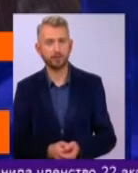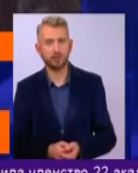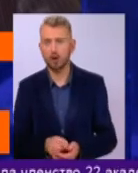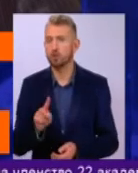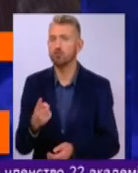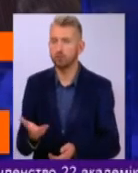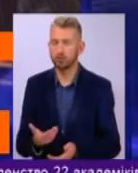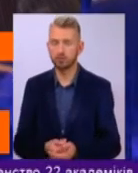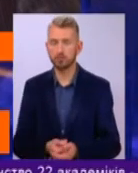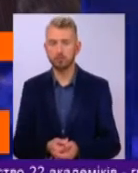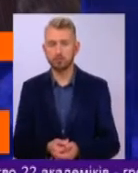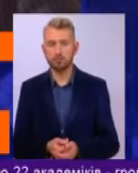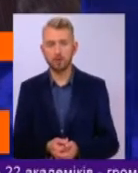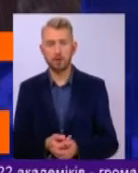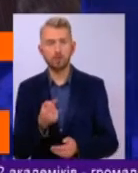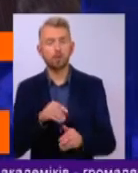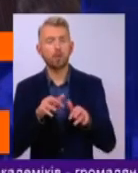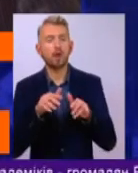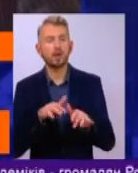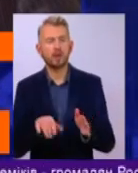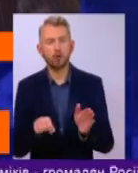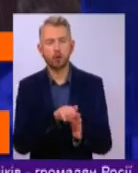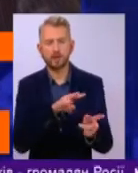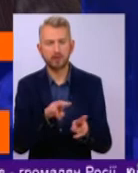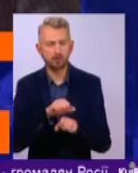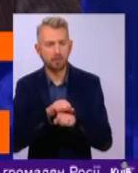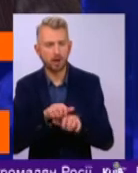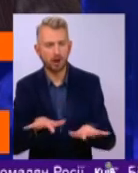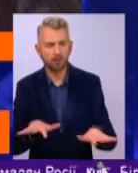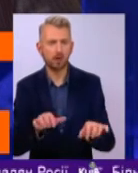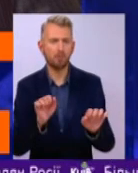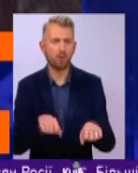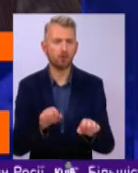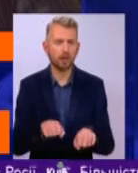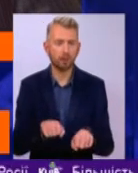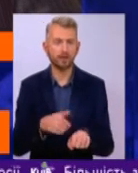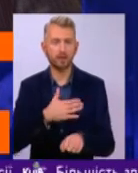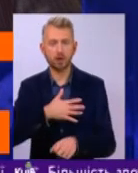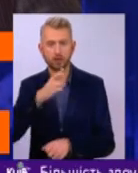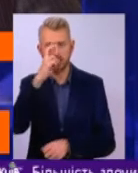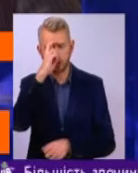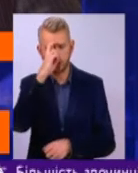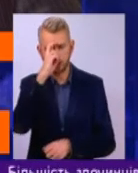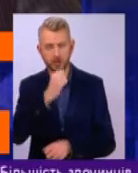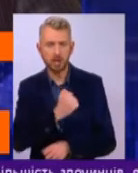Чому? Тому що діє терористична мережа і можливості, спроможності нашої держави, на жаль, настільки